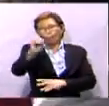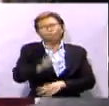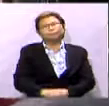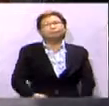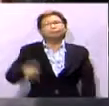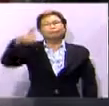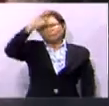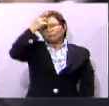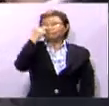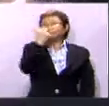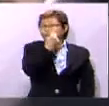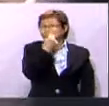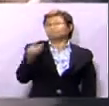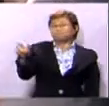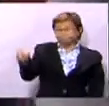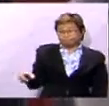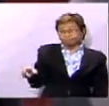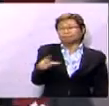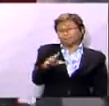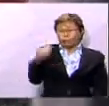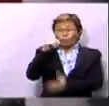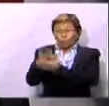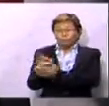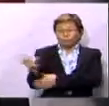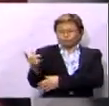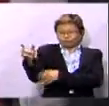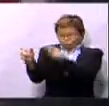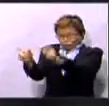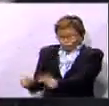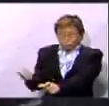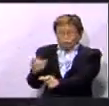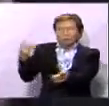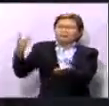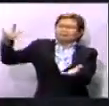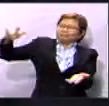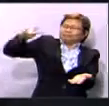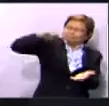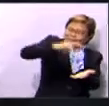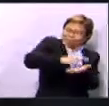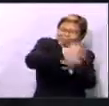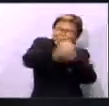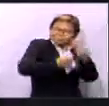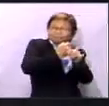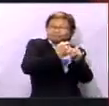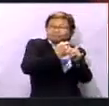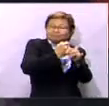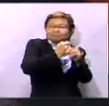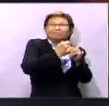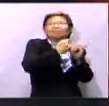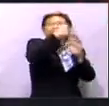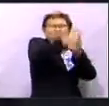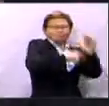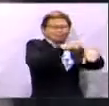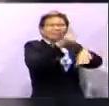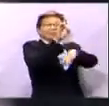Perdana Menteri Datuk Seri Najib Tun Razak dan isteri Datin Seri Rosmah Mansur tiba di lapangan terbang antarabangsa Badaranaike pada